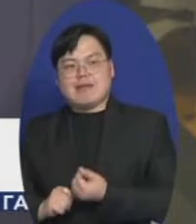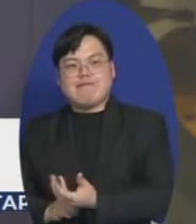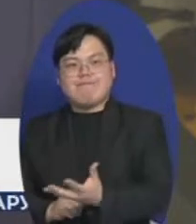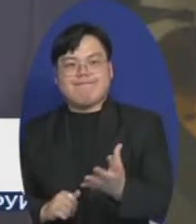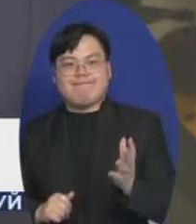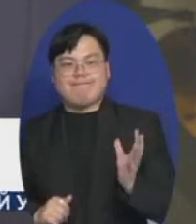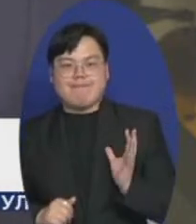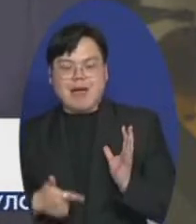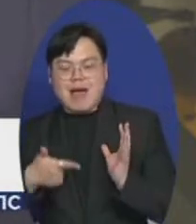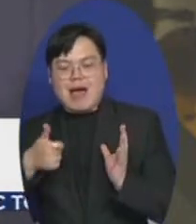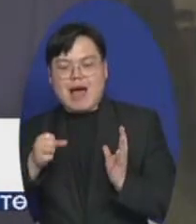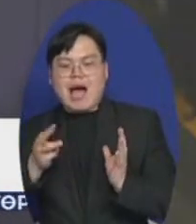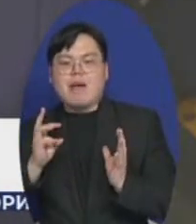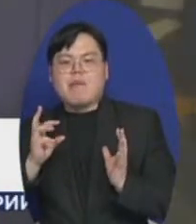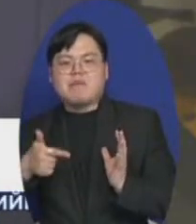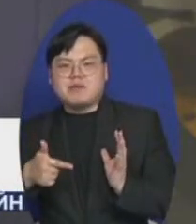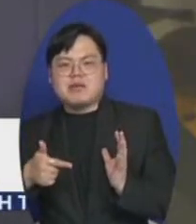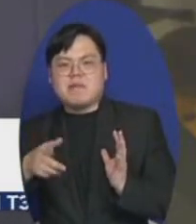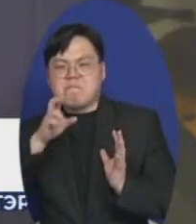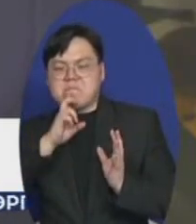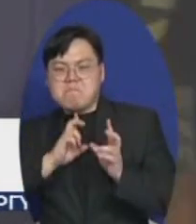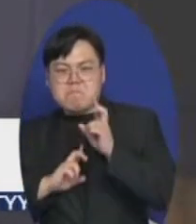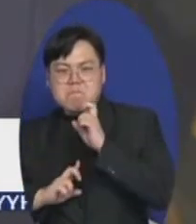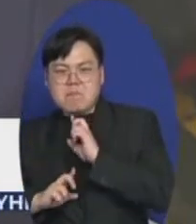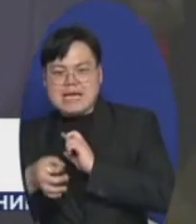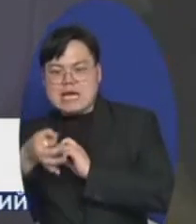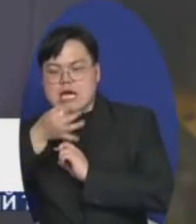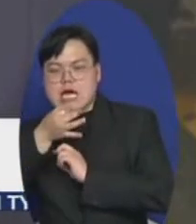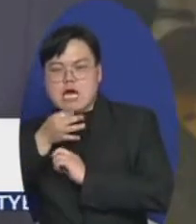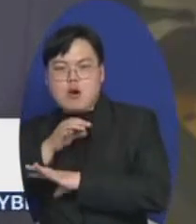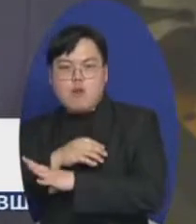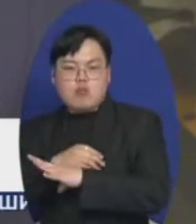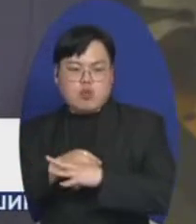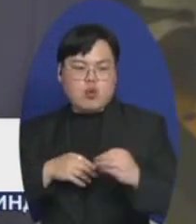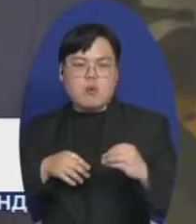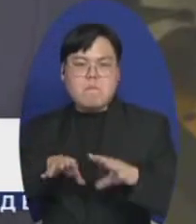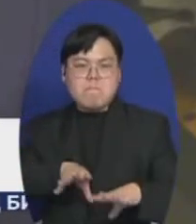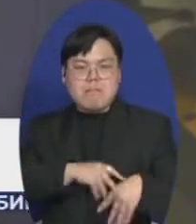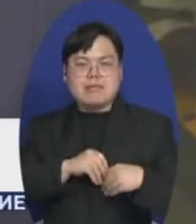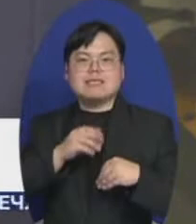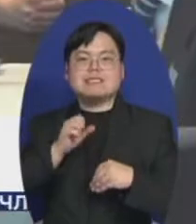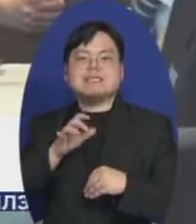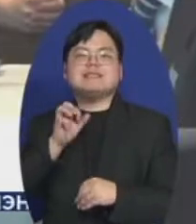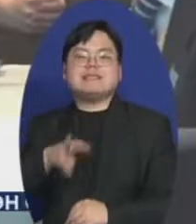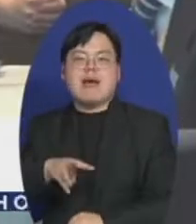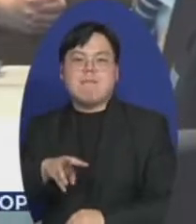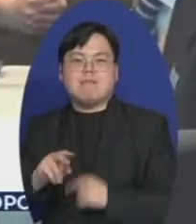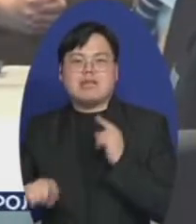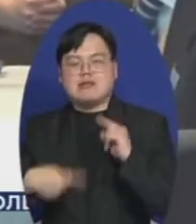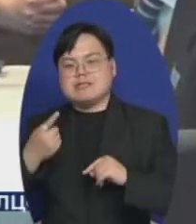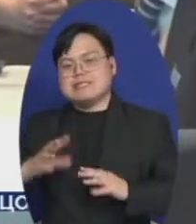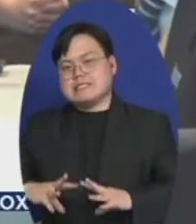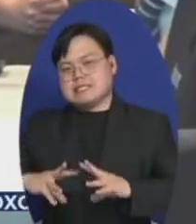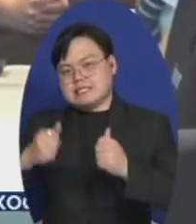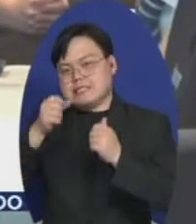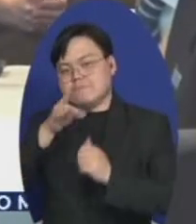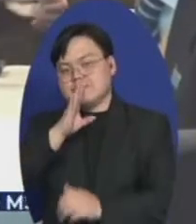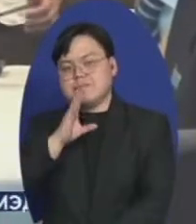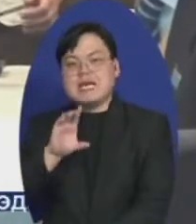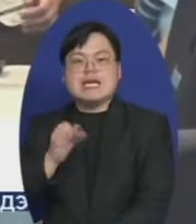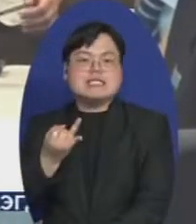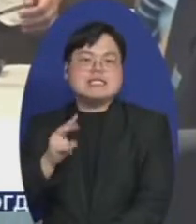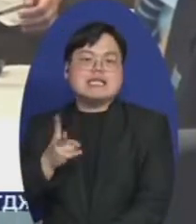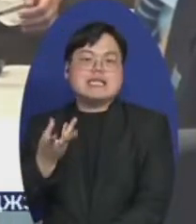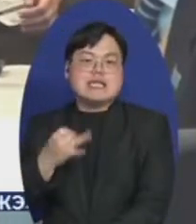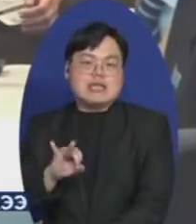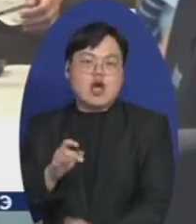энэ гамшигын ойлголтыг одоо эрт мэдрүүлэх энэ системийг бий болгох тал дээр их ачаалал өгч байгаа. За Синдэн